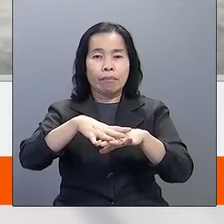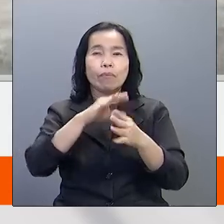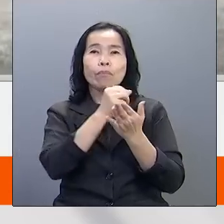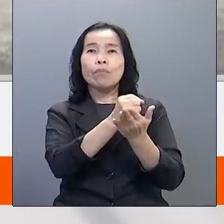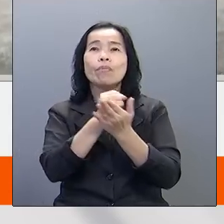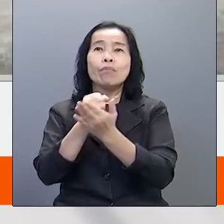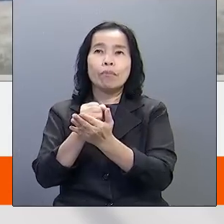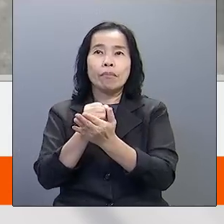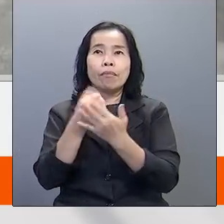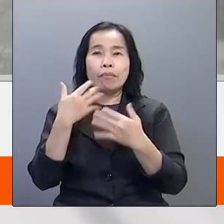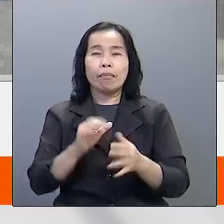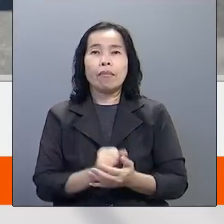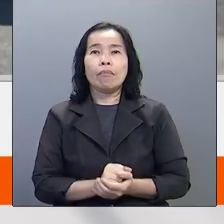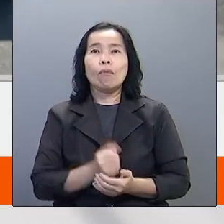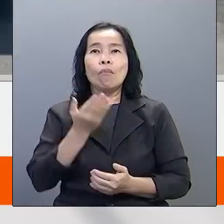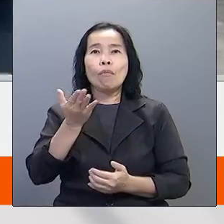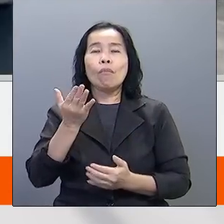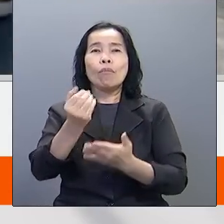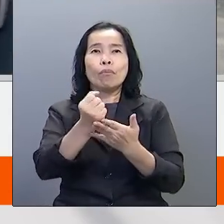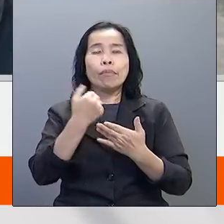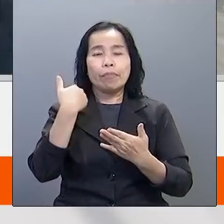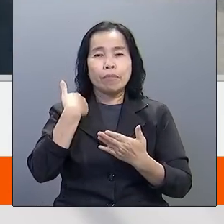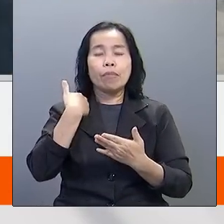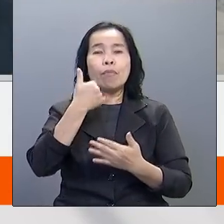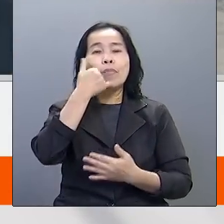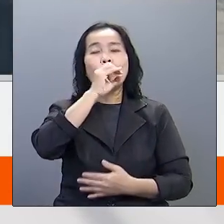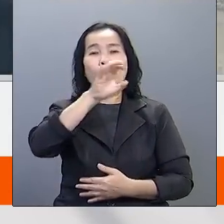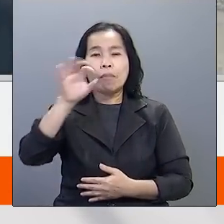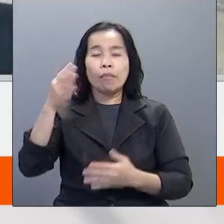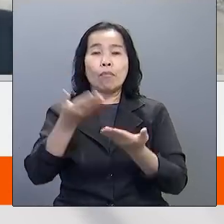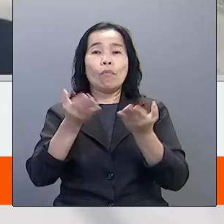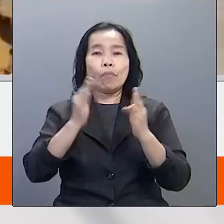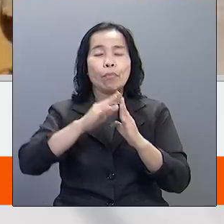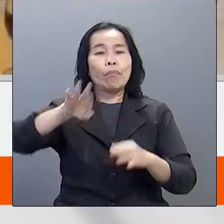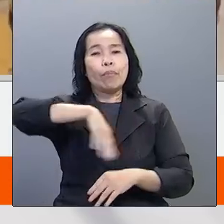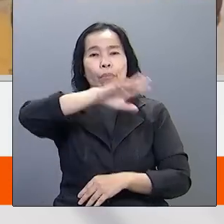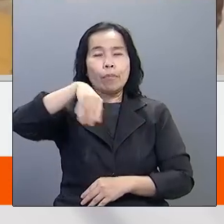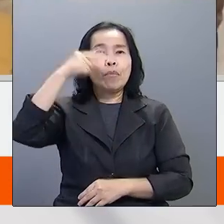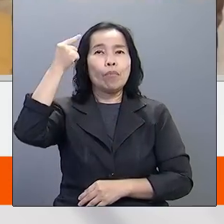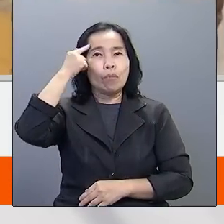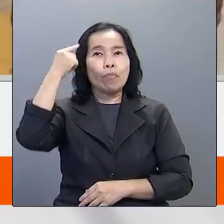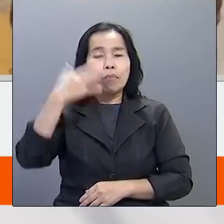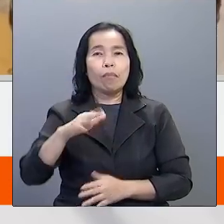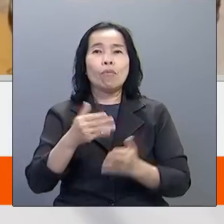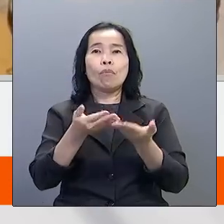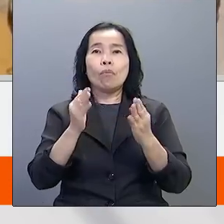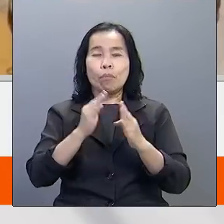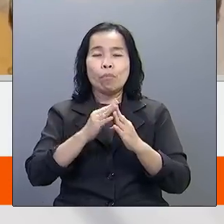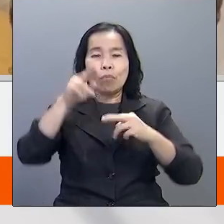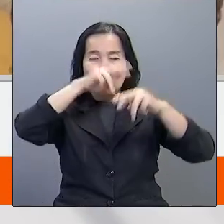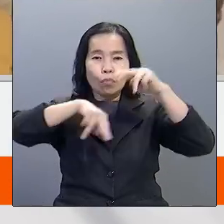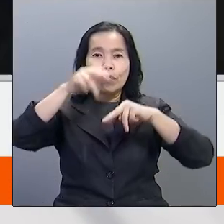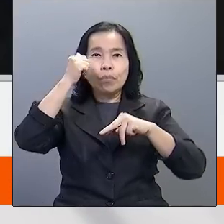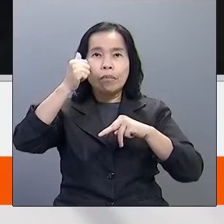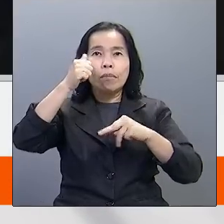ลเรือหลวงไทยไว้เรียบร้อยแล้วนะครับเรามีรายชื่อเรียบร้อยแล้วครับญาติพี่น้องทุกท่านเนี่ยสามารถตรวจสอบได้ตามเบอร์โทร